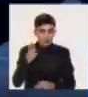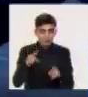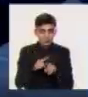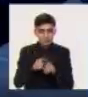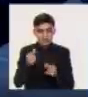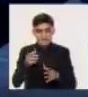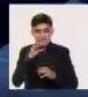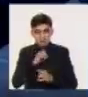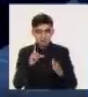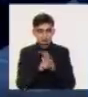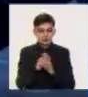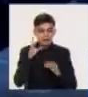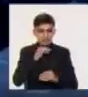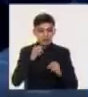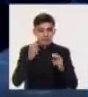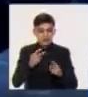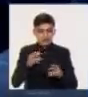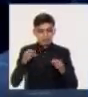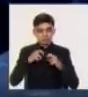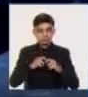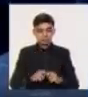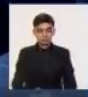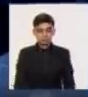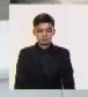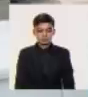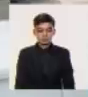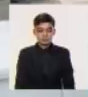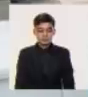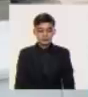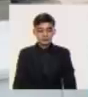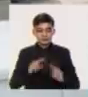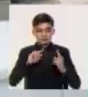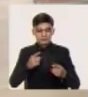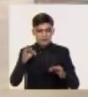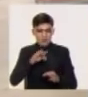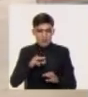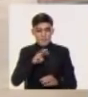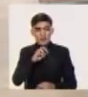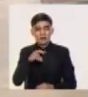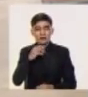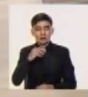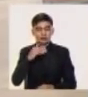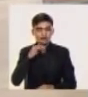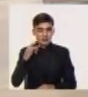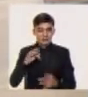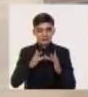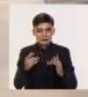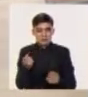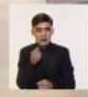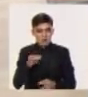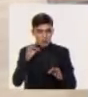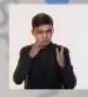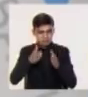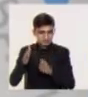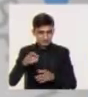вывести деньги вкладчиков? Разбиралась Ардак Камал. О задержанных топ-менеджерах в сети информации немного. Известно,